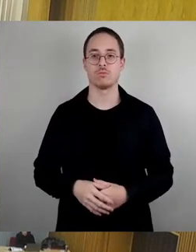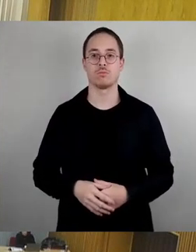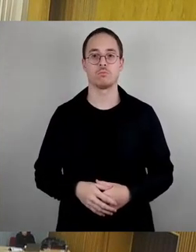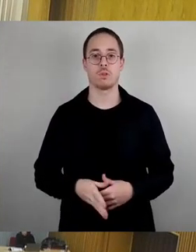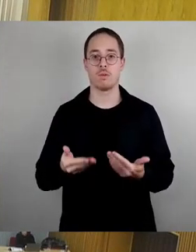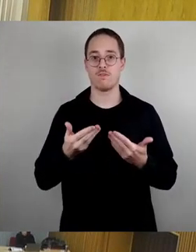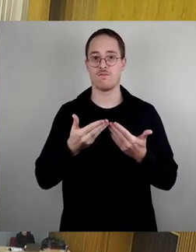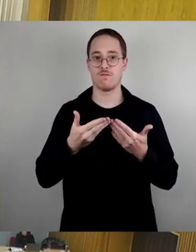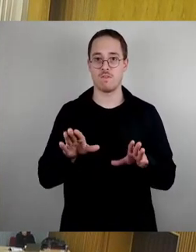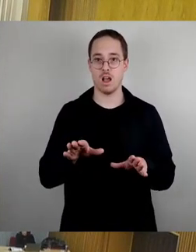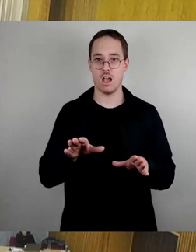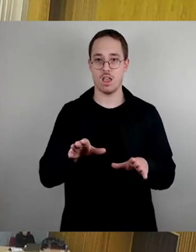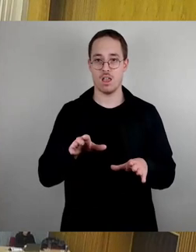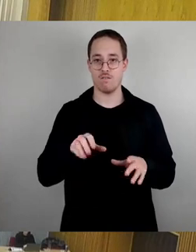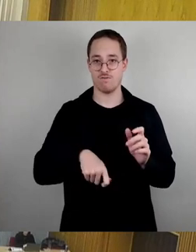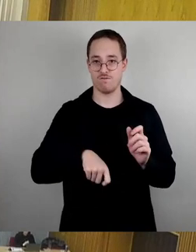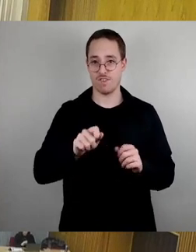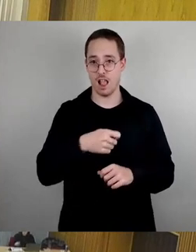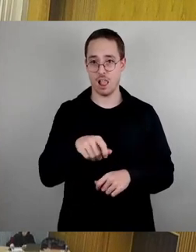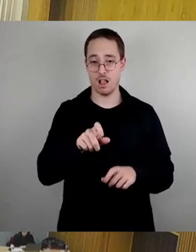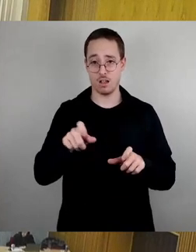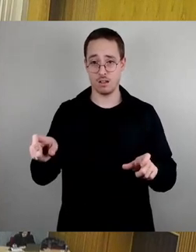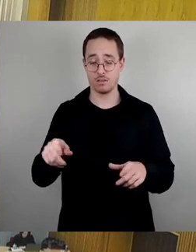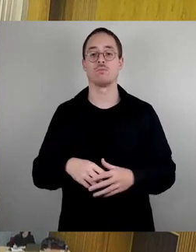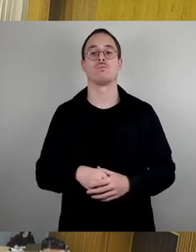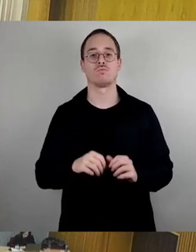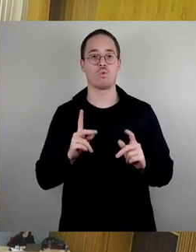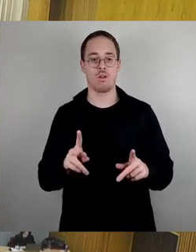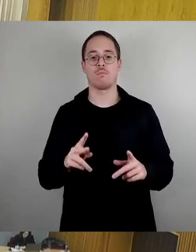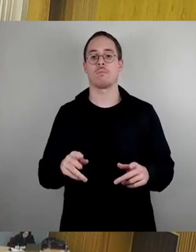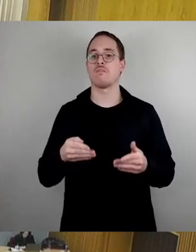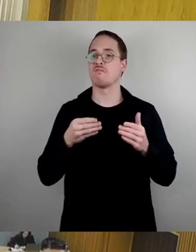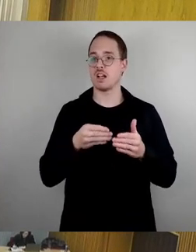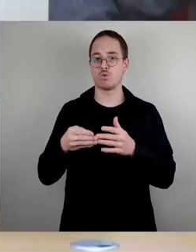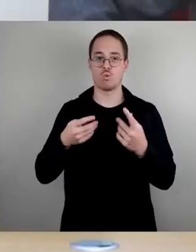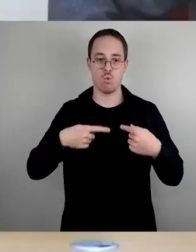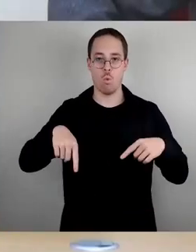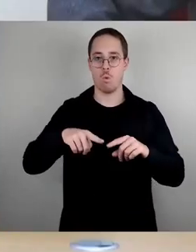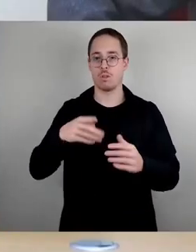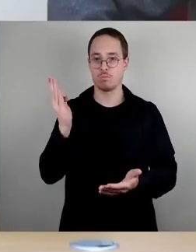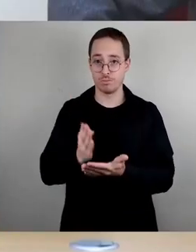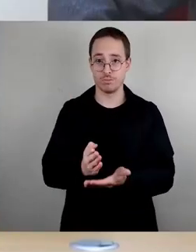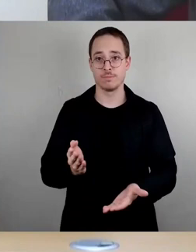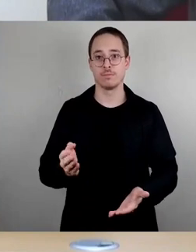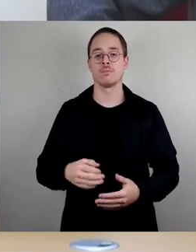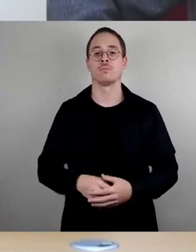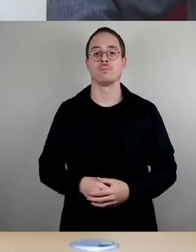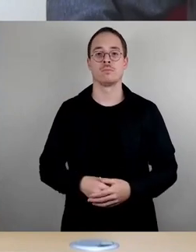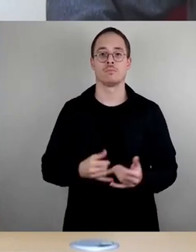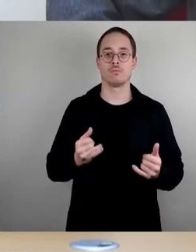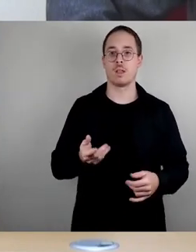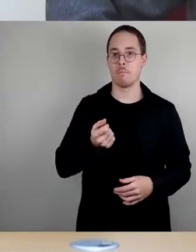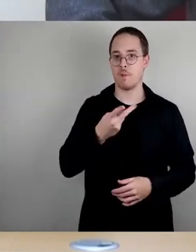Wähler, Freie Bürger? Nein, da hätten wir die Fraktionsrunde erstmal abgeschlossen. Und wir haben jetzt noch weitere Wortmeldungen. Und